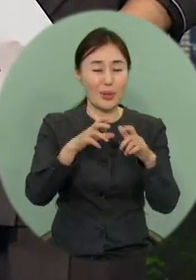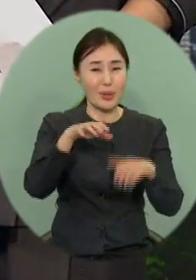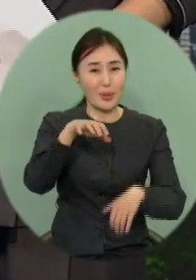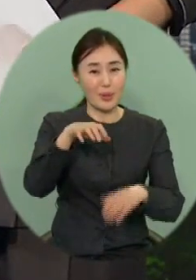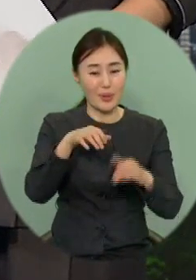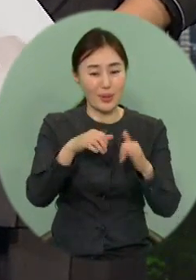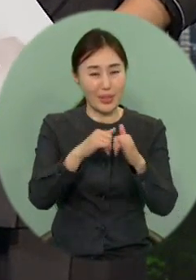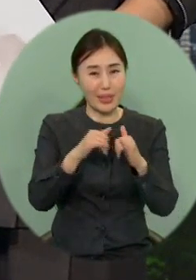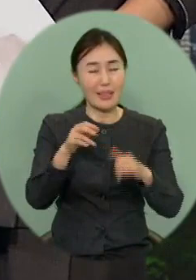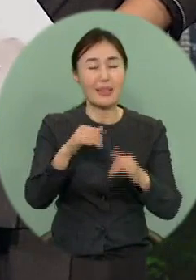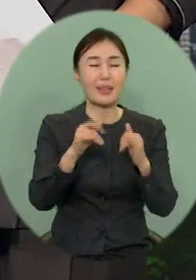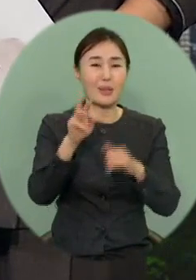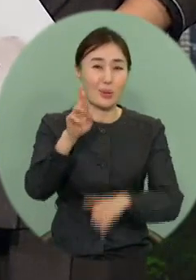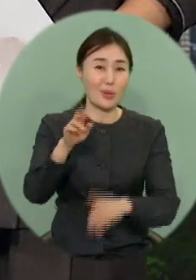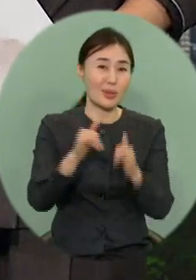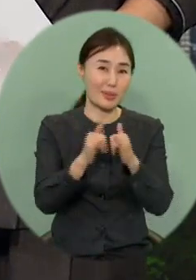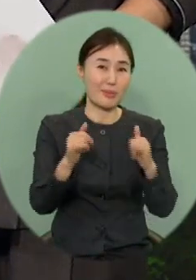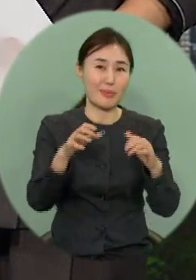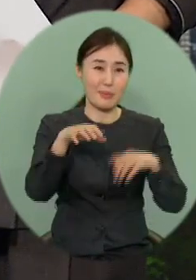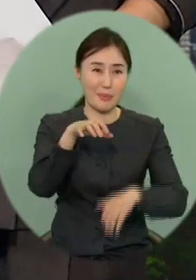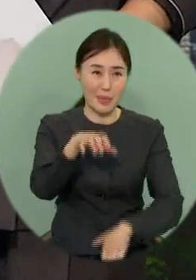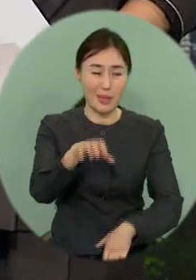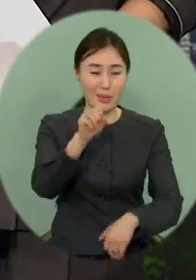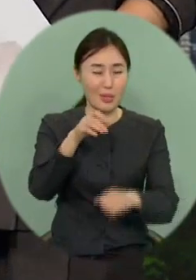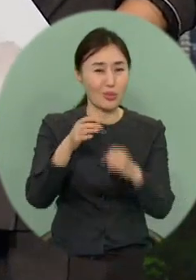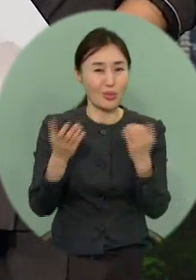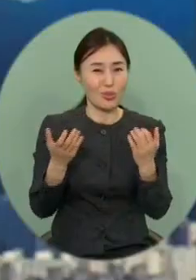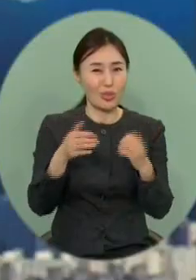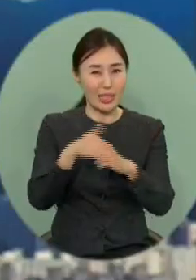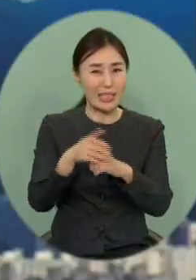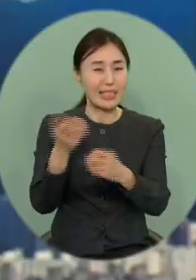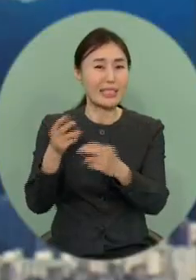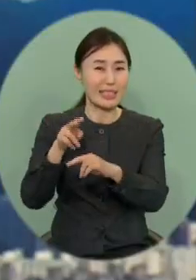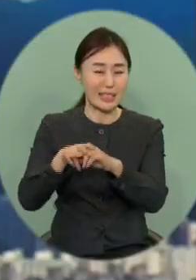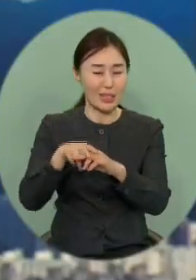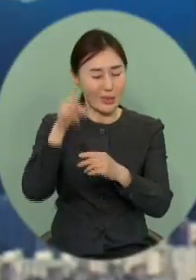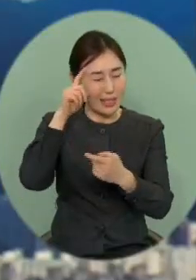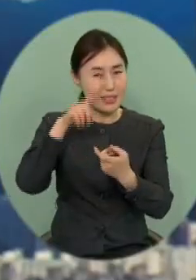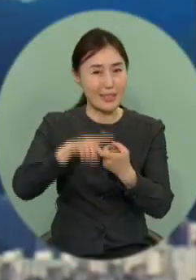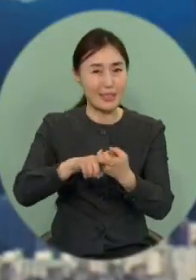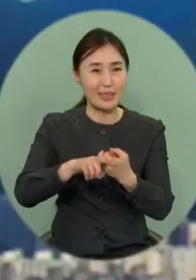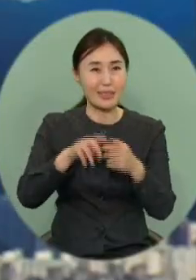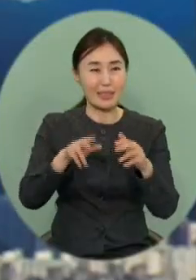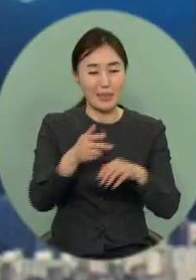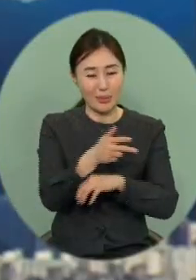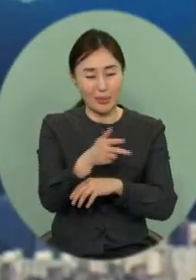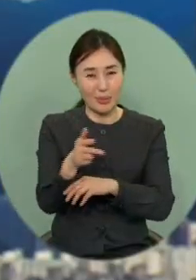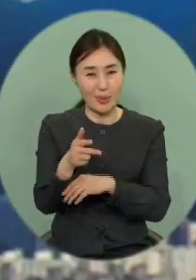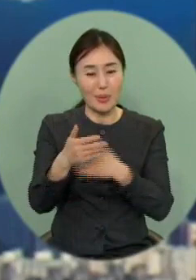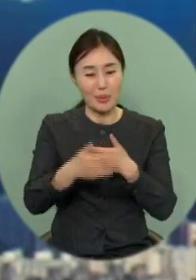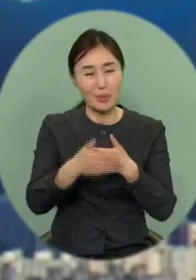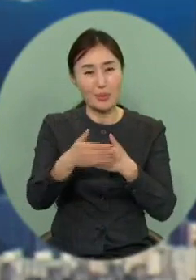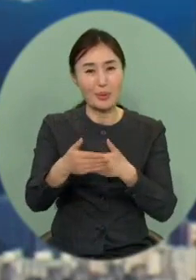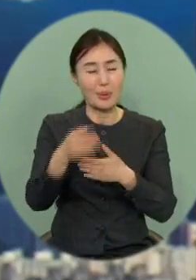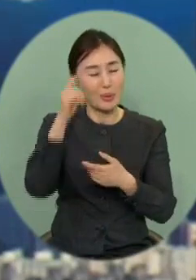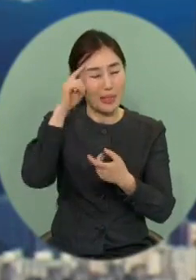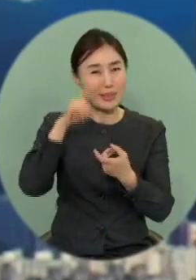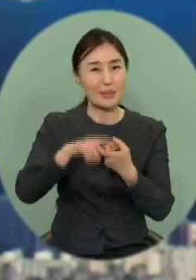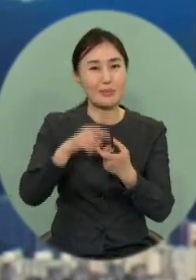앞서 설명드린 광주형 일자리 관련 키워드가 주목받았습니다 지금까지 언론보도 빅데이터로 본 주요